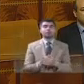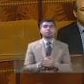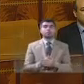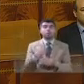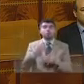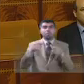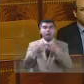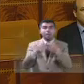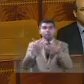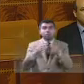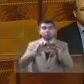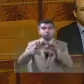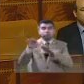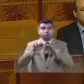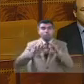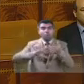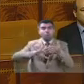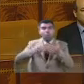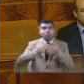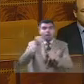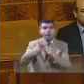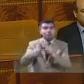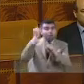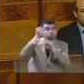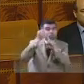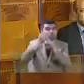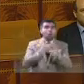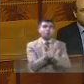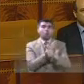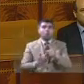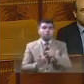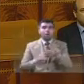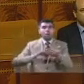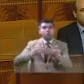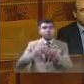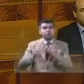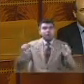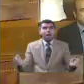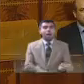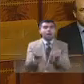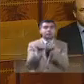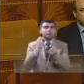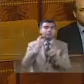هي استراتيجية الحكومة للتحكم في التوازنات المالية؟ وما هي التدابير التي تعتزمون